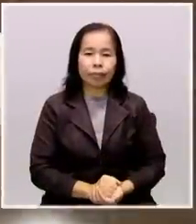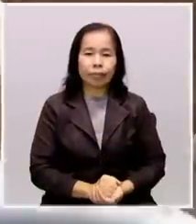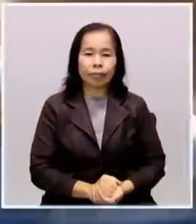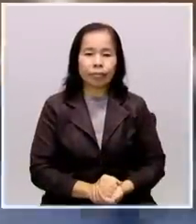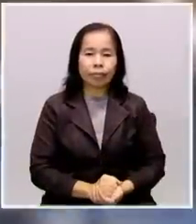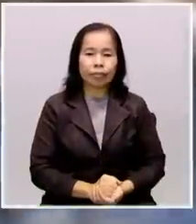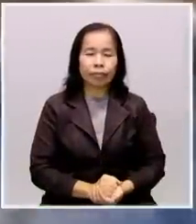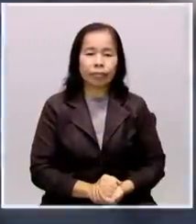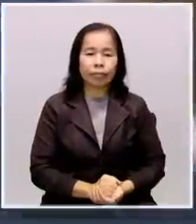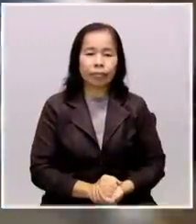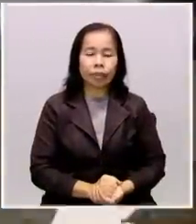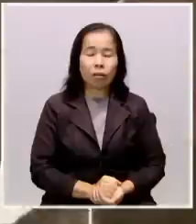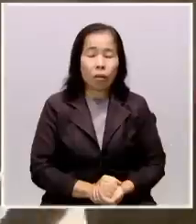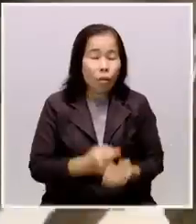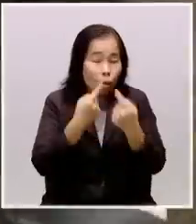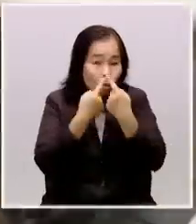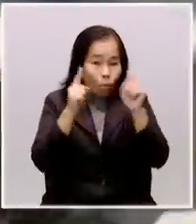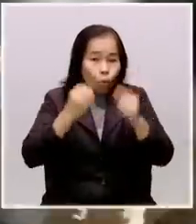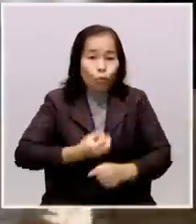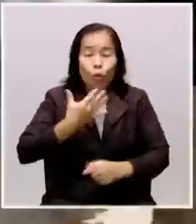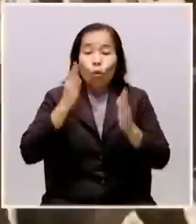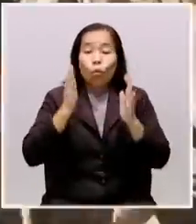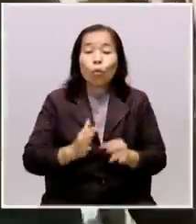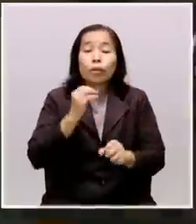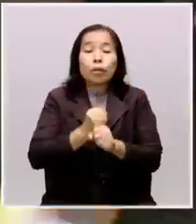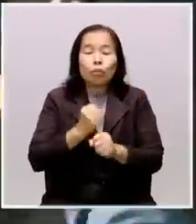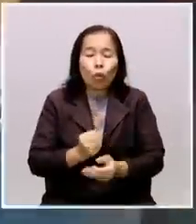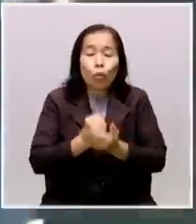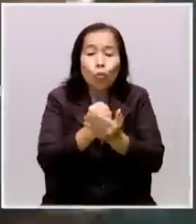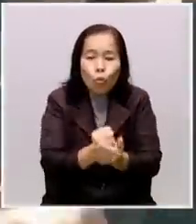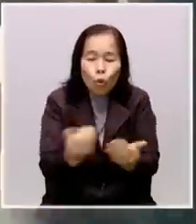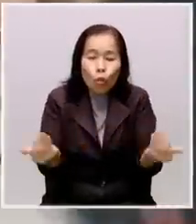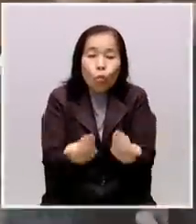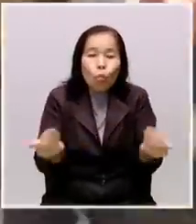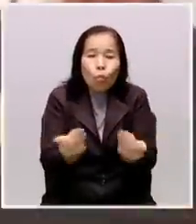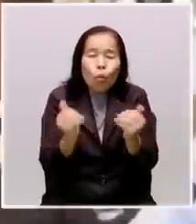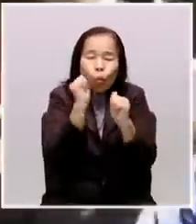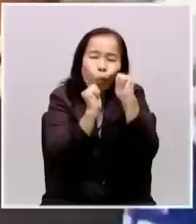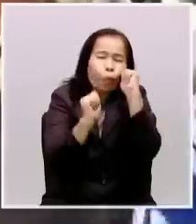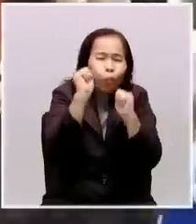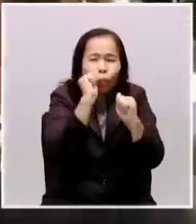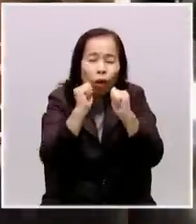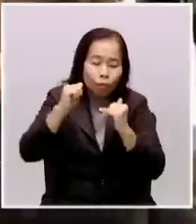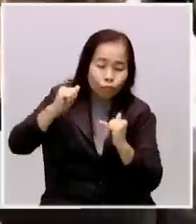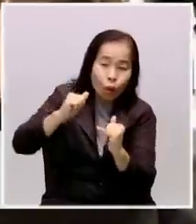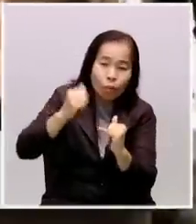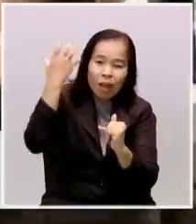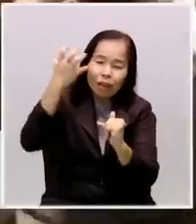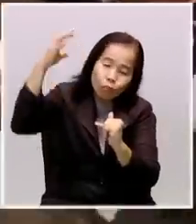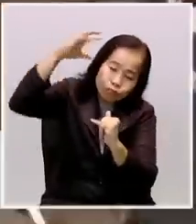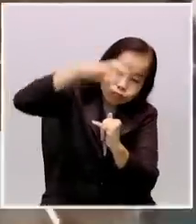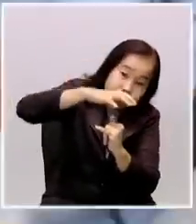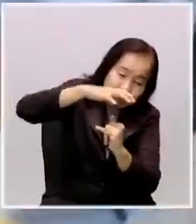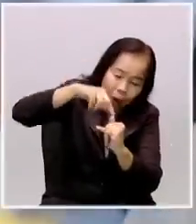ครับเกิดปาฏิหาริย์ครับเจ้าหน้าที่สามารถช่วยชีวิตทารกแรกเกิดออกจากใต้ซากปรพังในเมืองฮาตของ